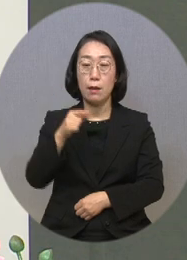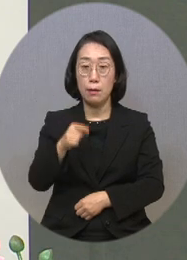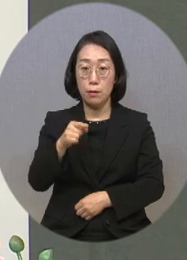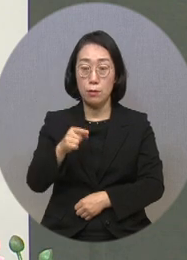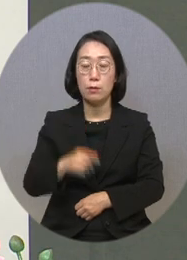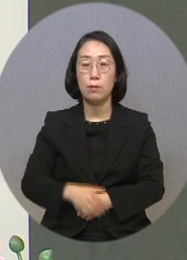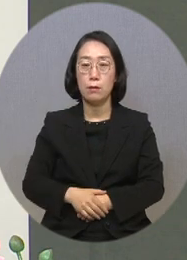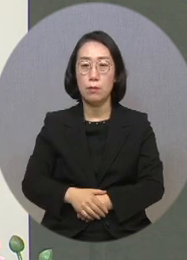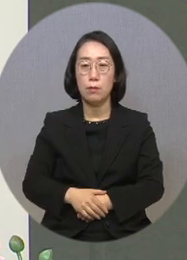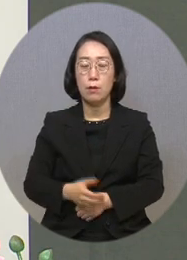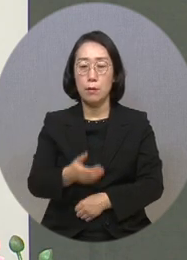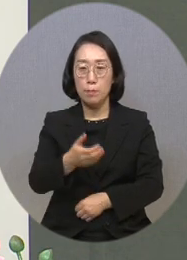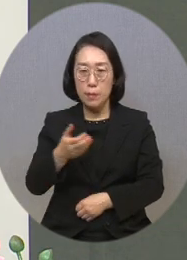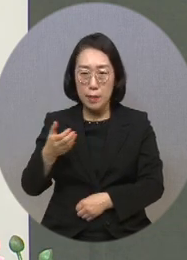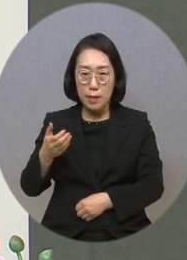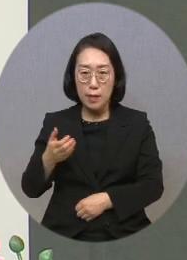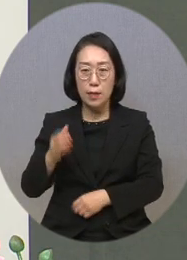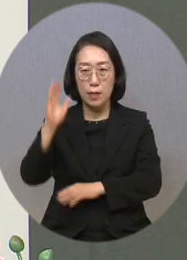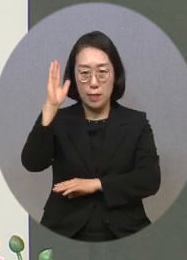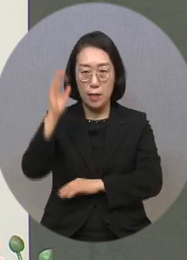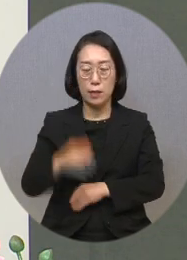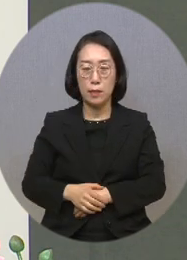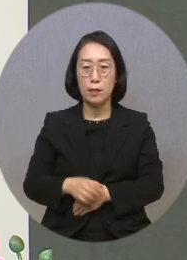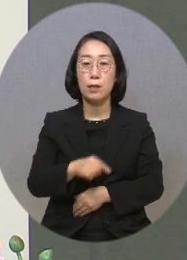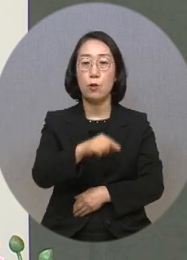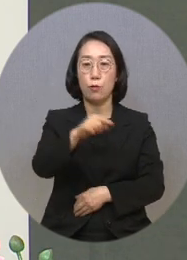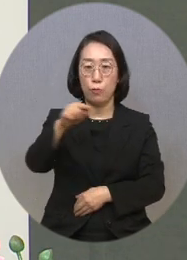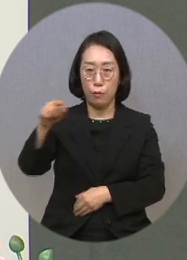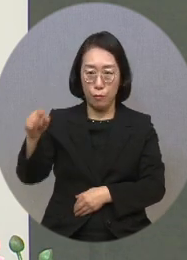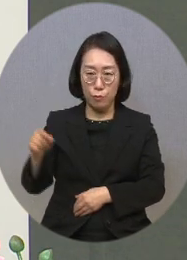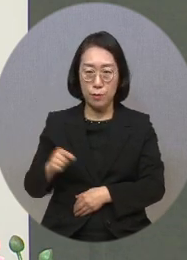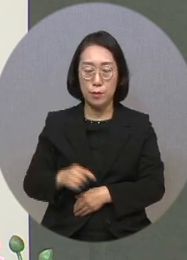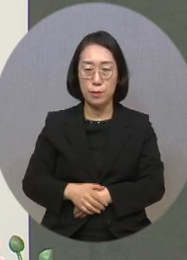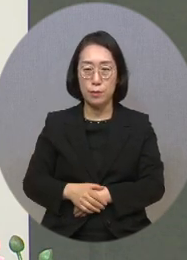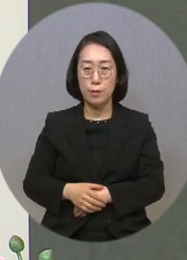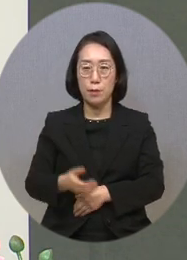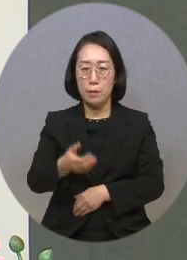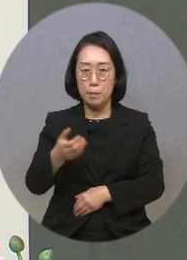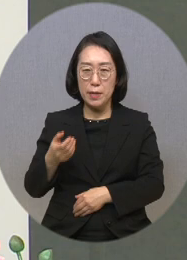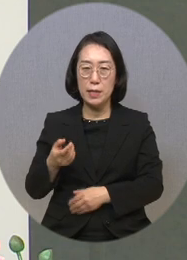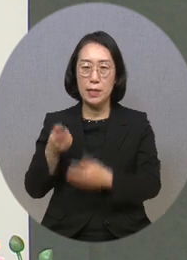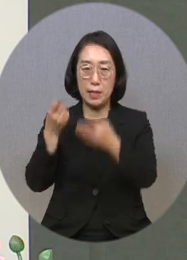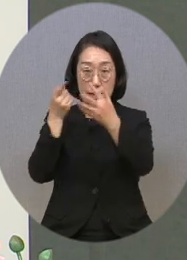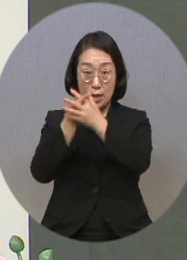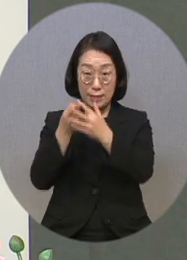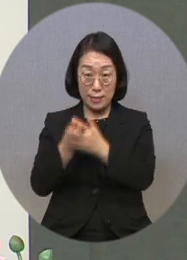라는 예언을 했다든가 이런 등등의 예측이